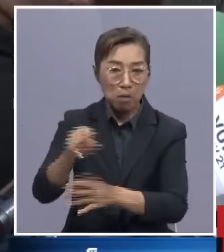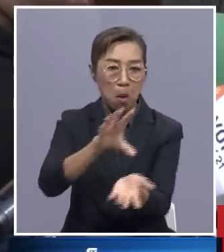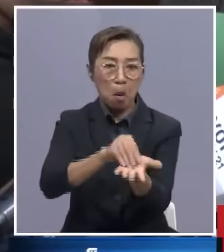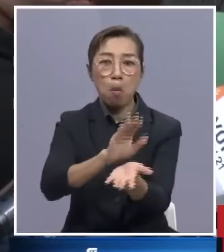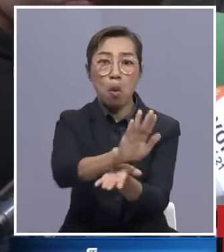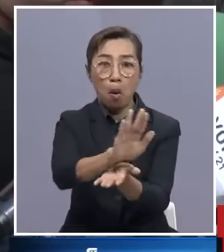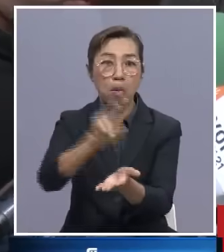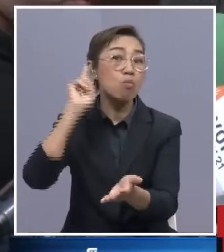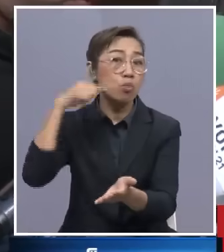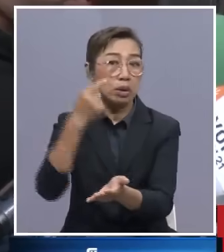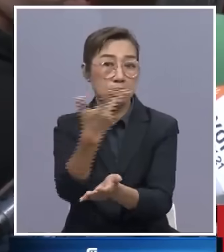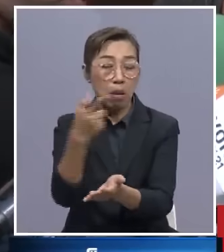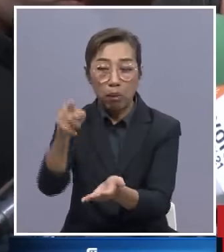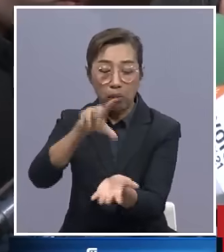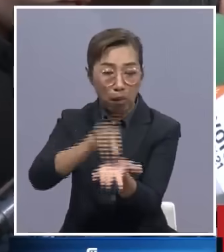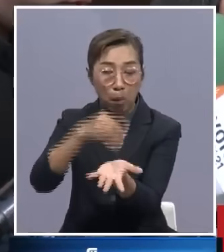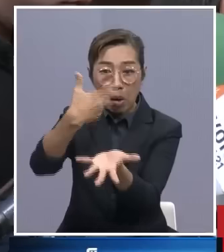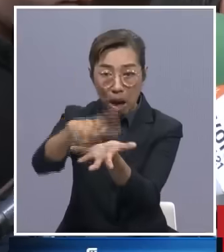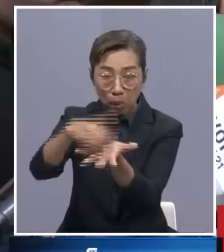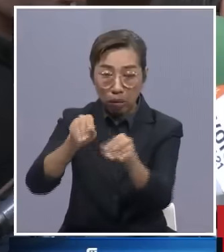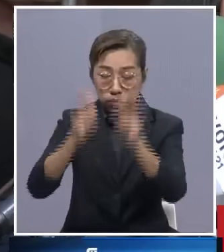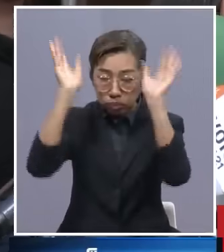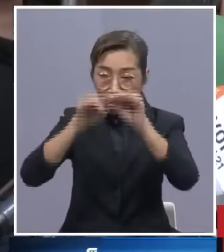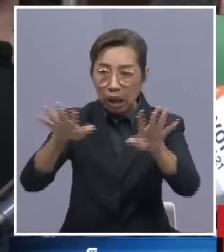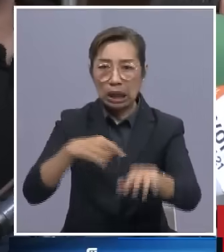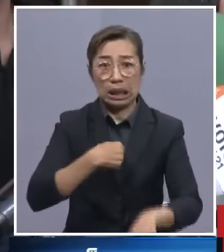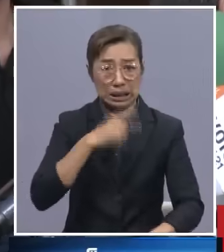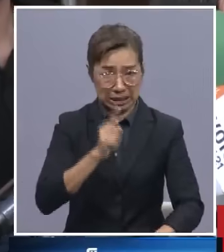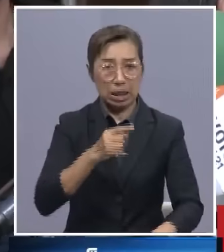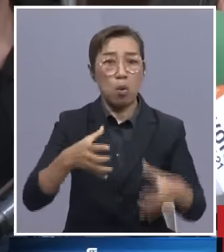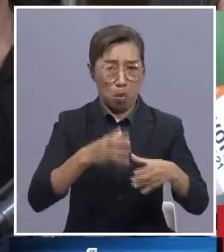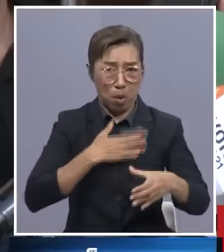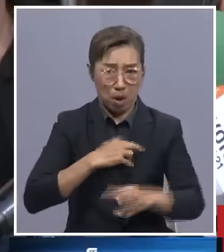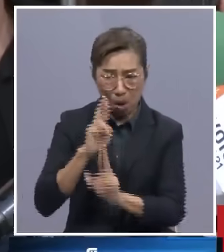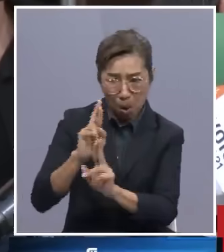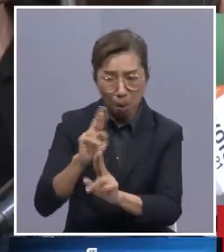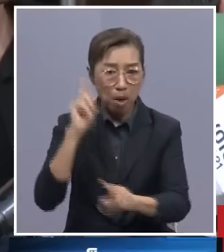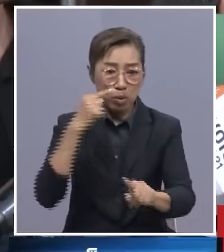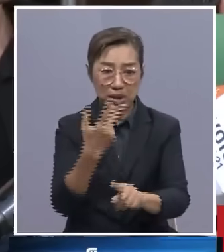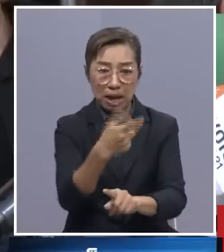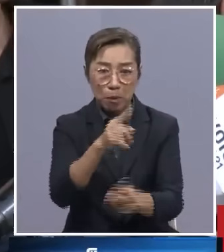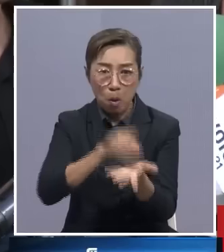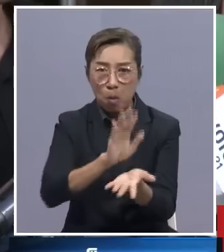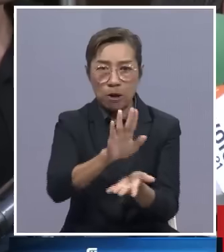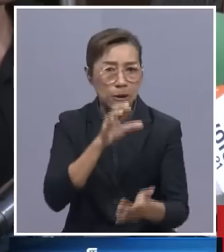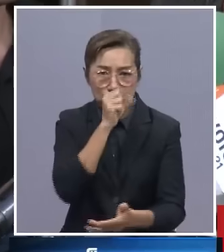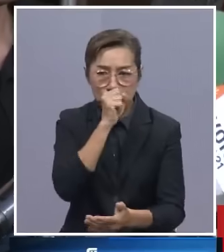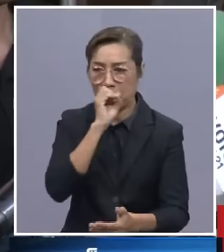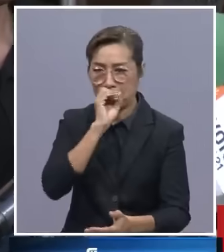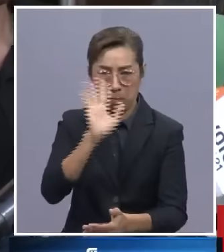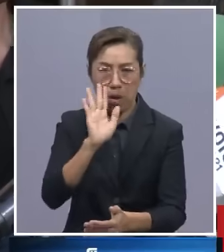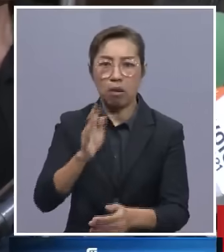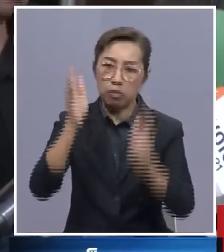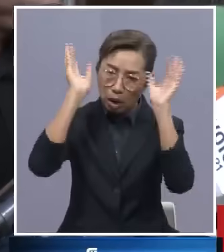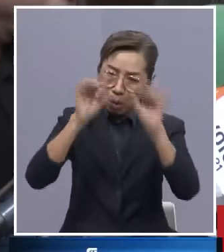เผยตัวตนของผู้เสียหายซึ่งซึ่งพรรคพยายามจะระมัดระวังมาตลอดนะครับเพื่อที่จะไม่แสดงข้อมูลอะไอะไรที่ไปกระทบกับผู้เสียหาย